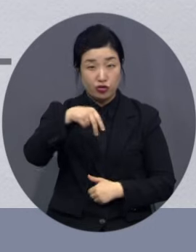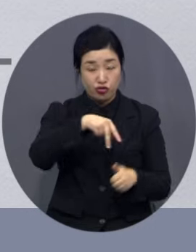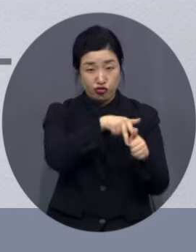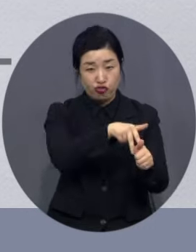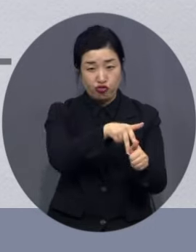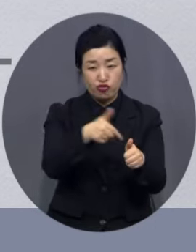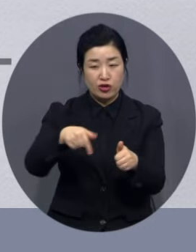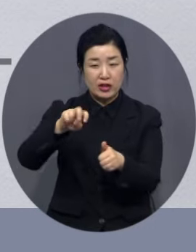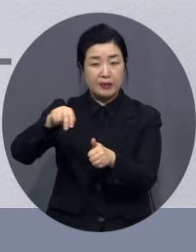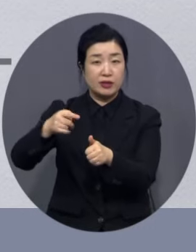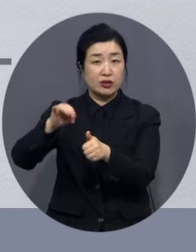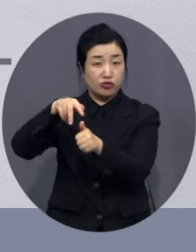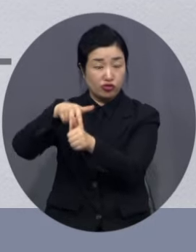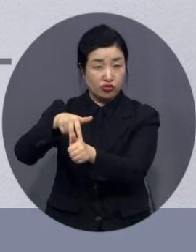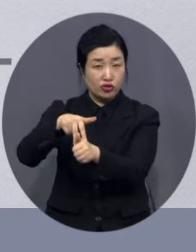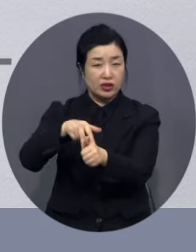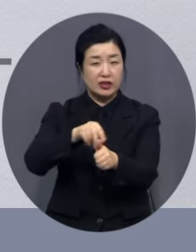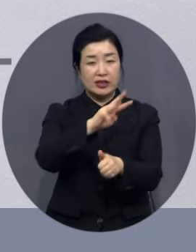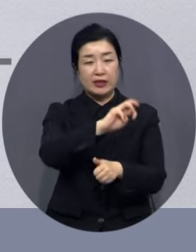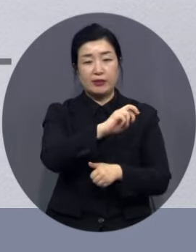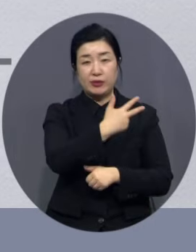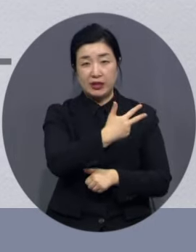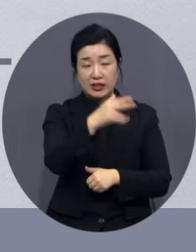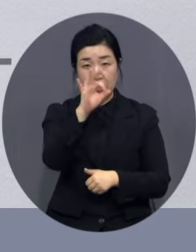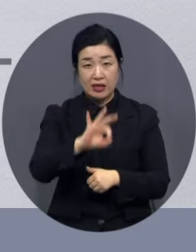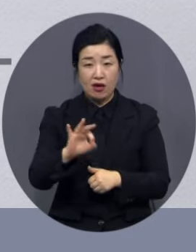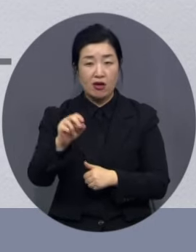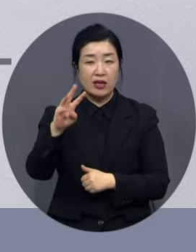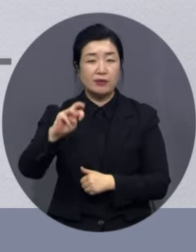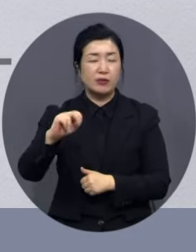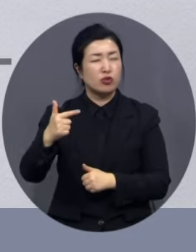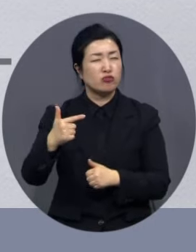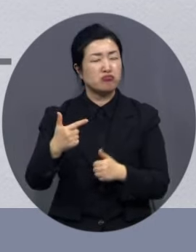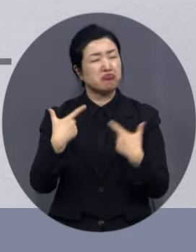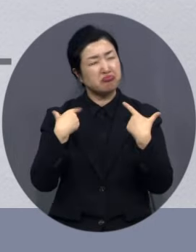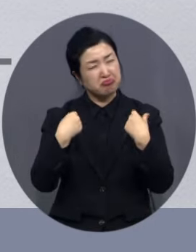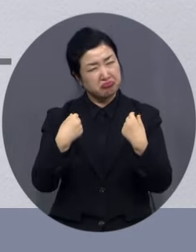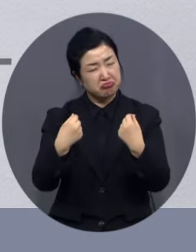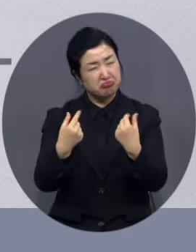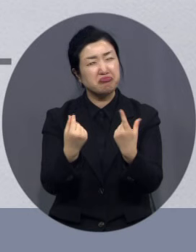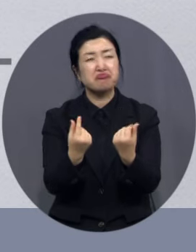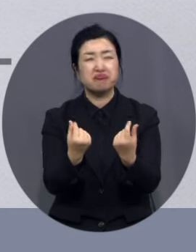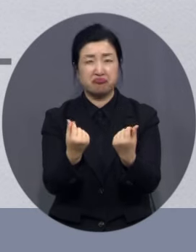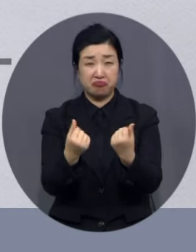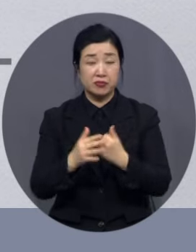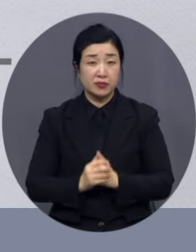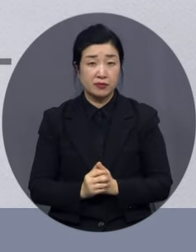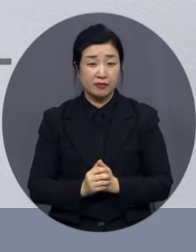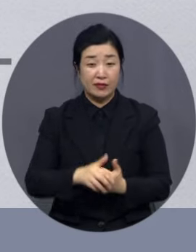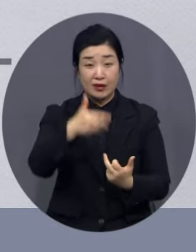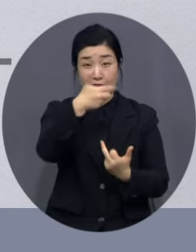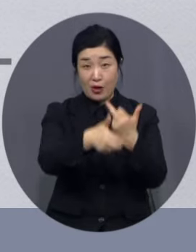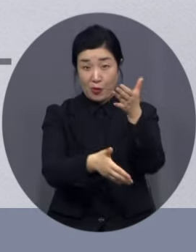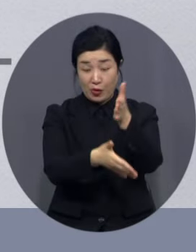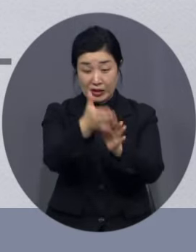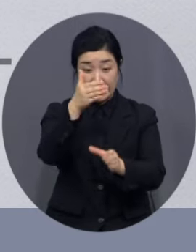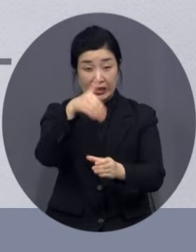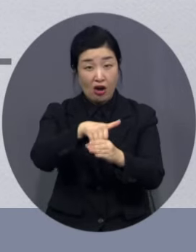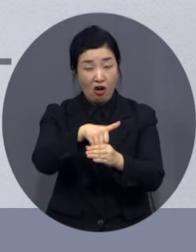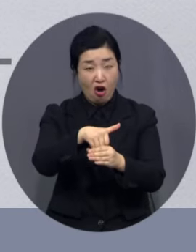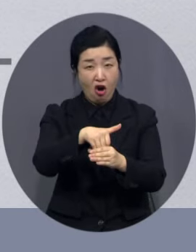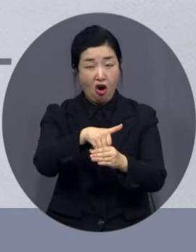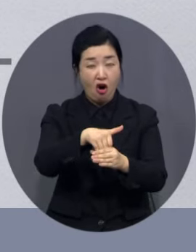격차는 37% 36% 포인트로 큰 변화는 없었습니다네 서귀포시 선거구에서는